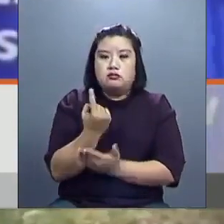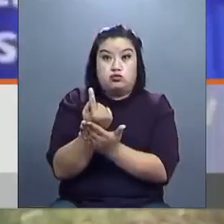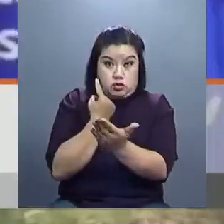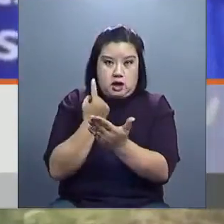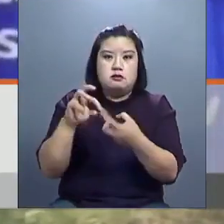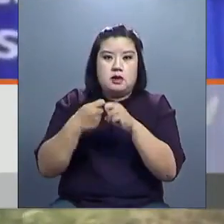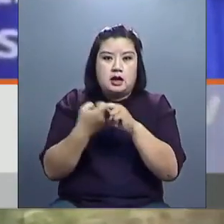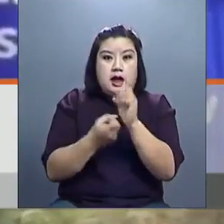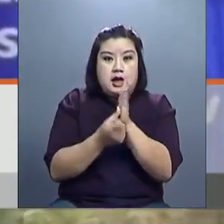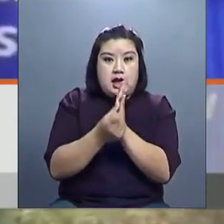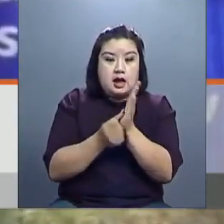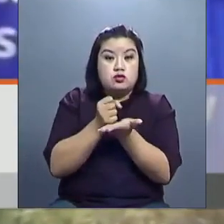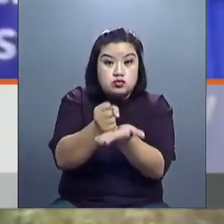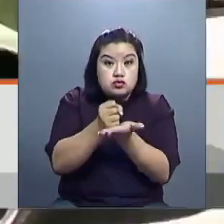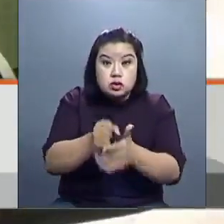หาให้กับประชาชน